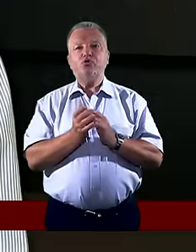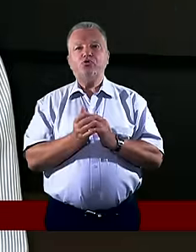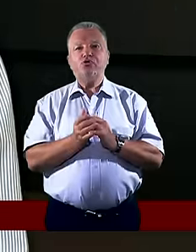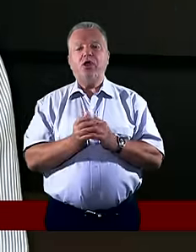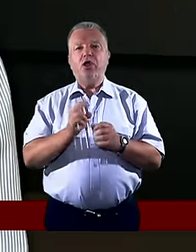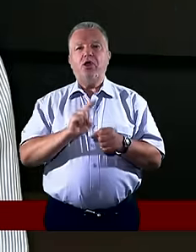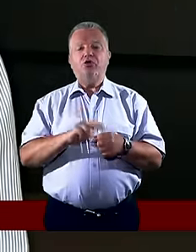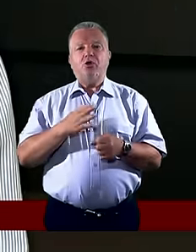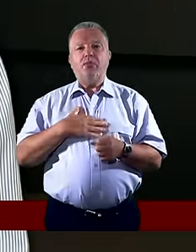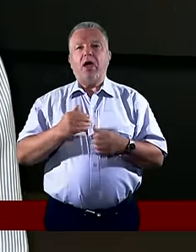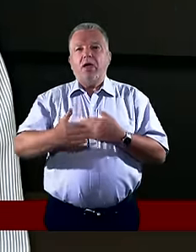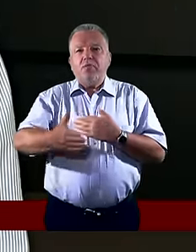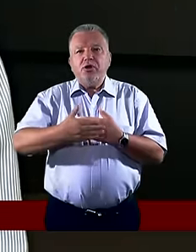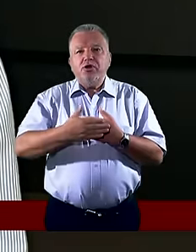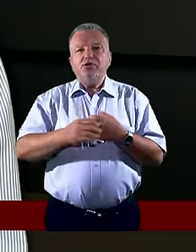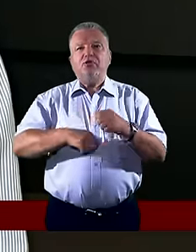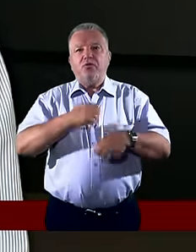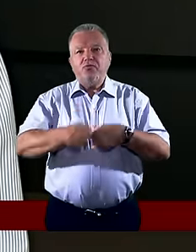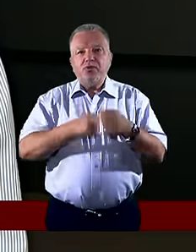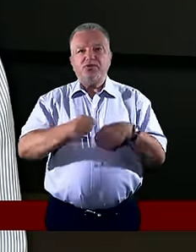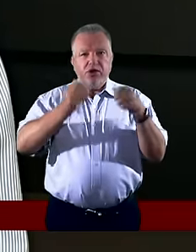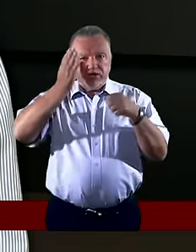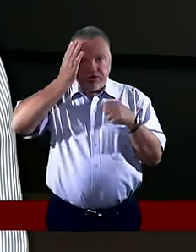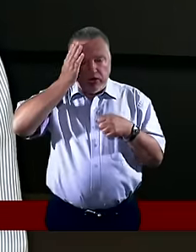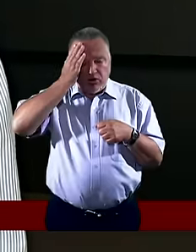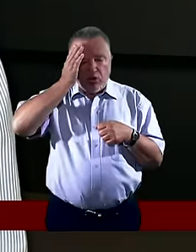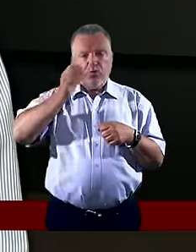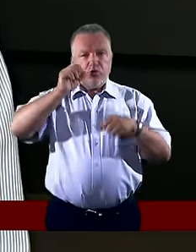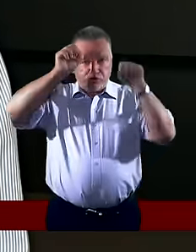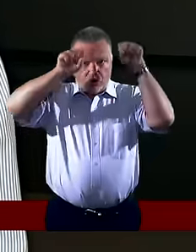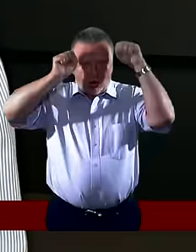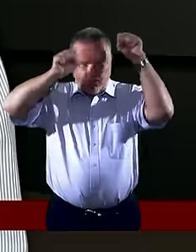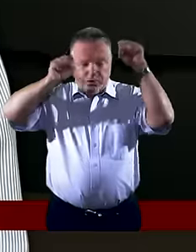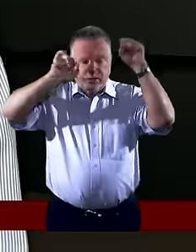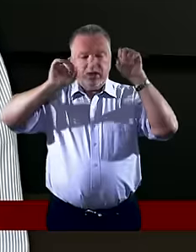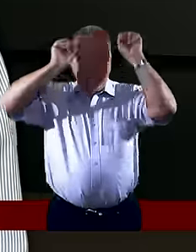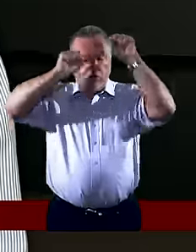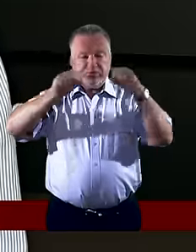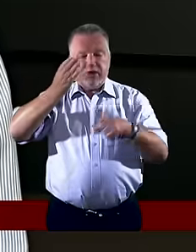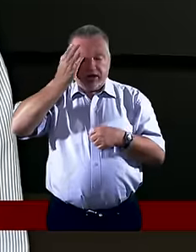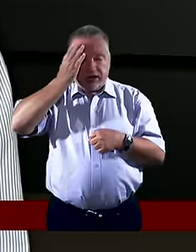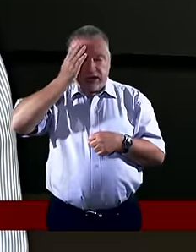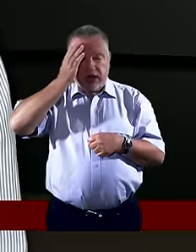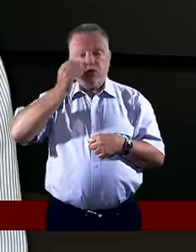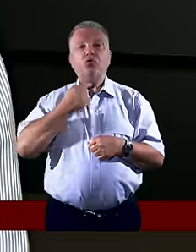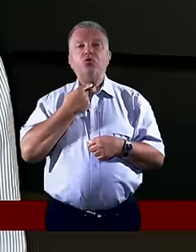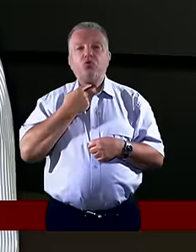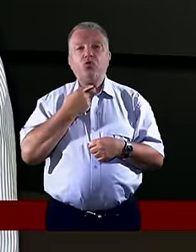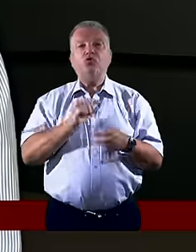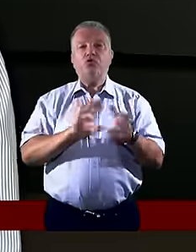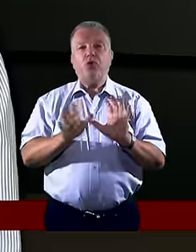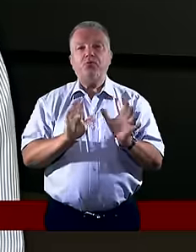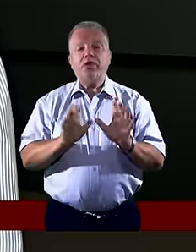ma bliską więź, pewną znajomość owiec i odwrotnie. I owce znają jego głos, jego